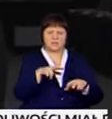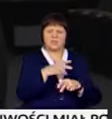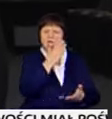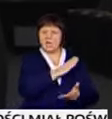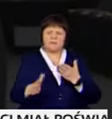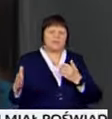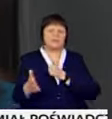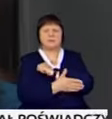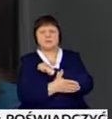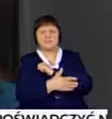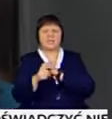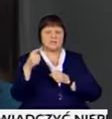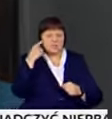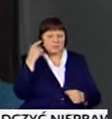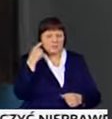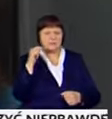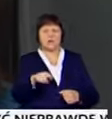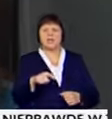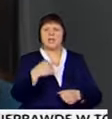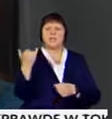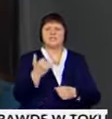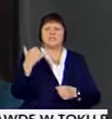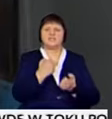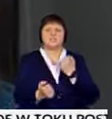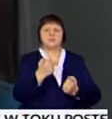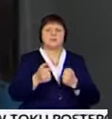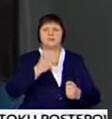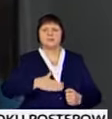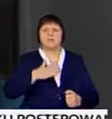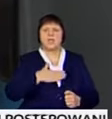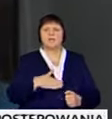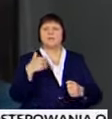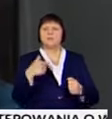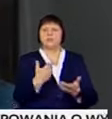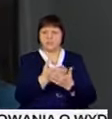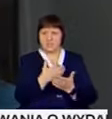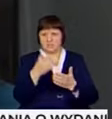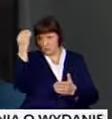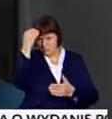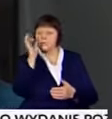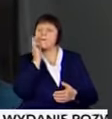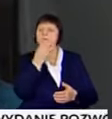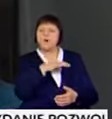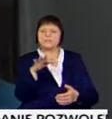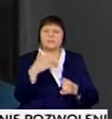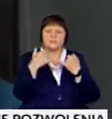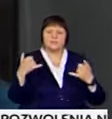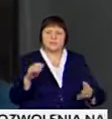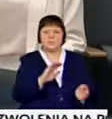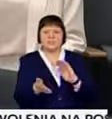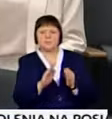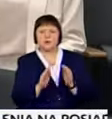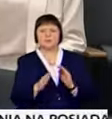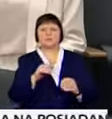bezpodstawne przesłuchania. Mimo trudów zawsze sprawia nam to ogromną przyjemność, dlatego że uczymy czegoś młodzieży w zupełnie inny